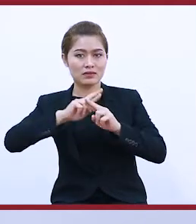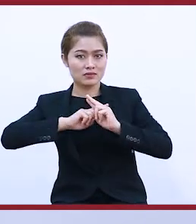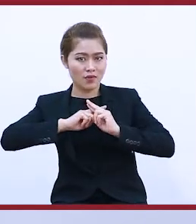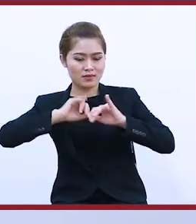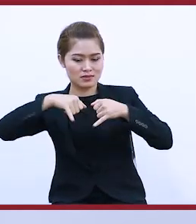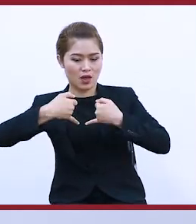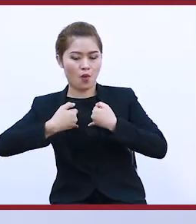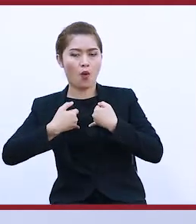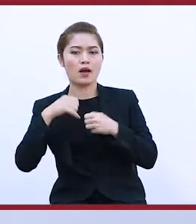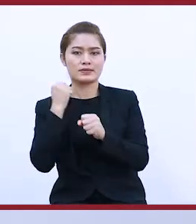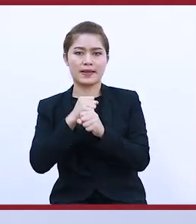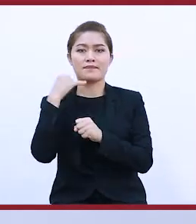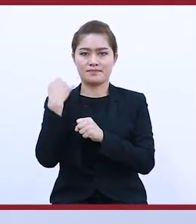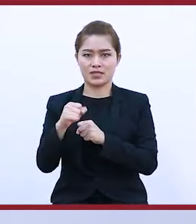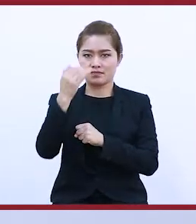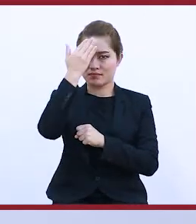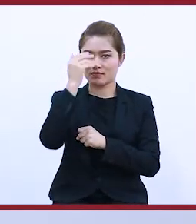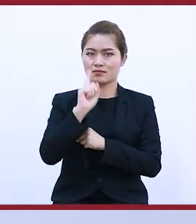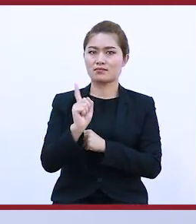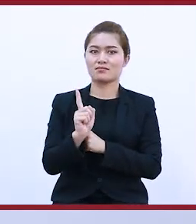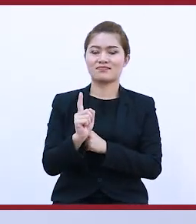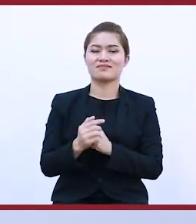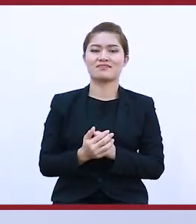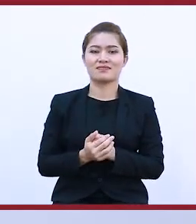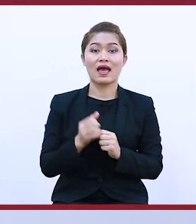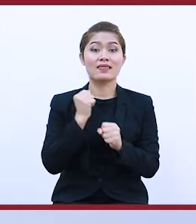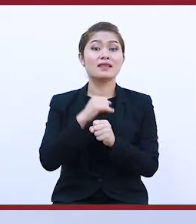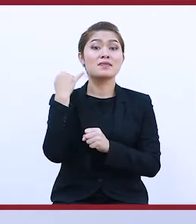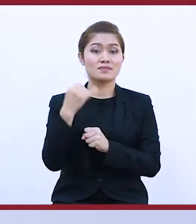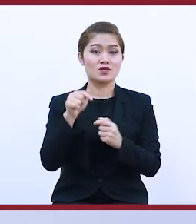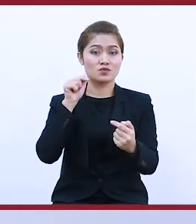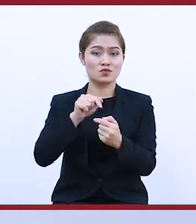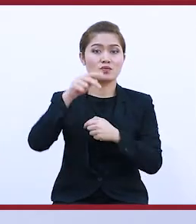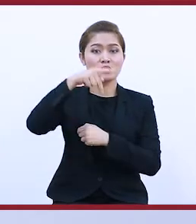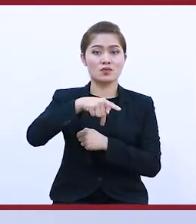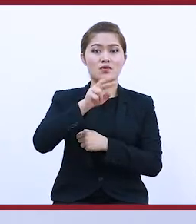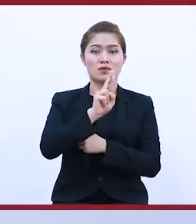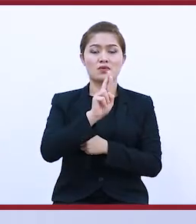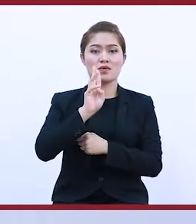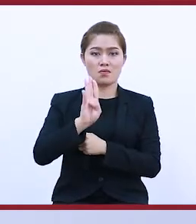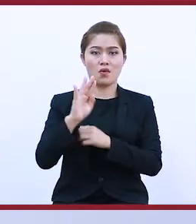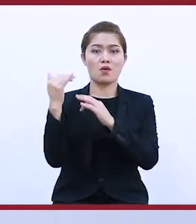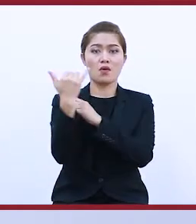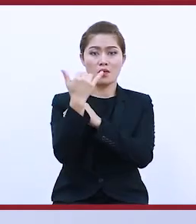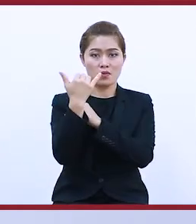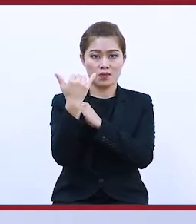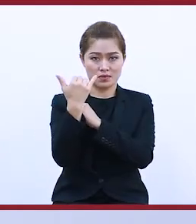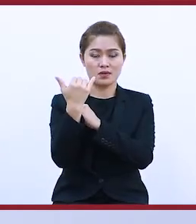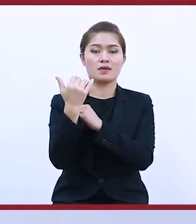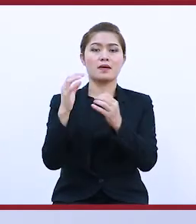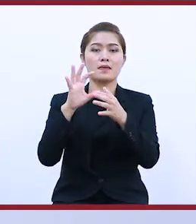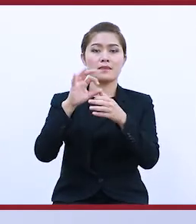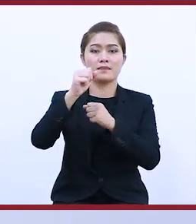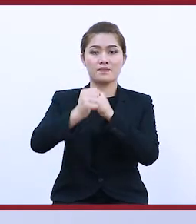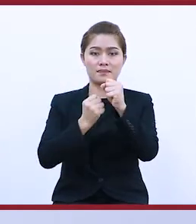ไม่ทราบถือว่าเป็นการละเมิดลิขสิทธิ์ของผู้อื่นโดยตรงค่ะมีความผิดตามพระราชบัญญัติว่าด้วยการกระทำความผิดเกี่